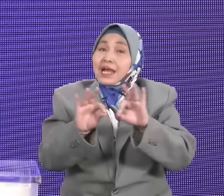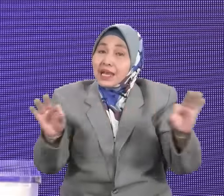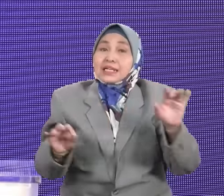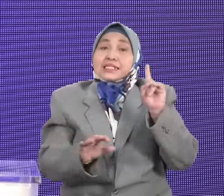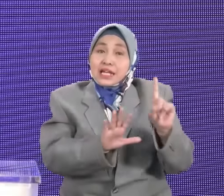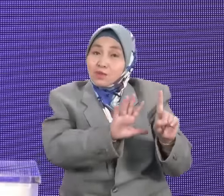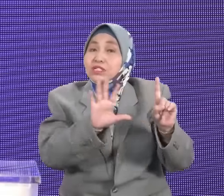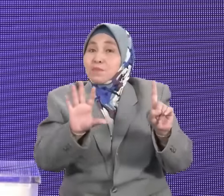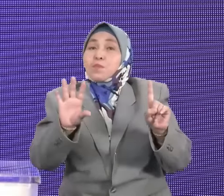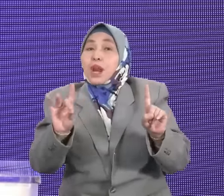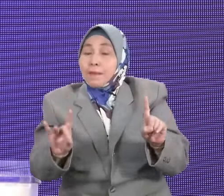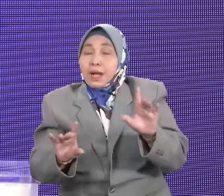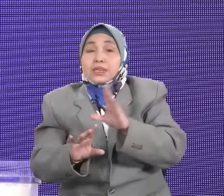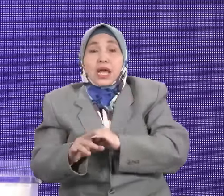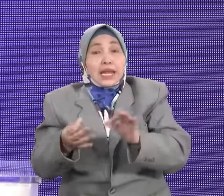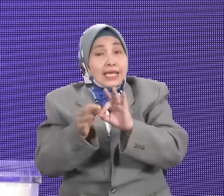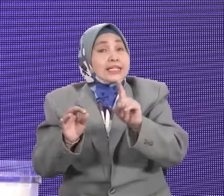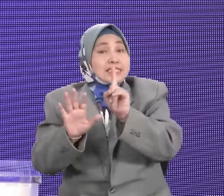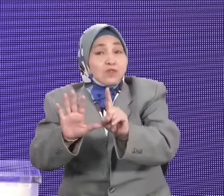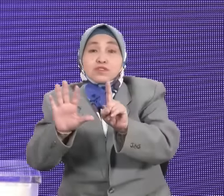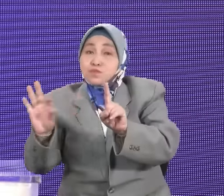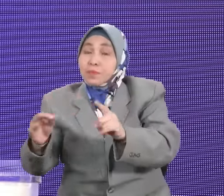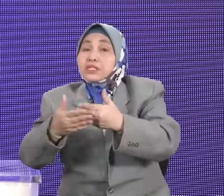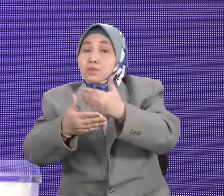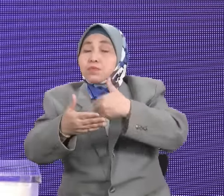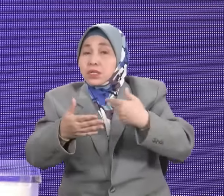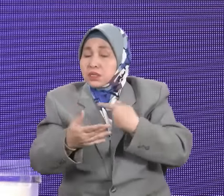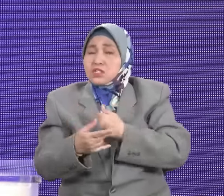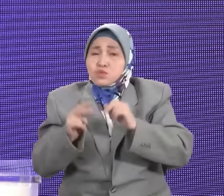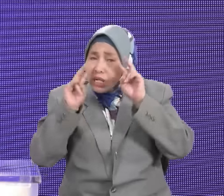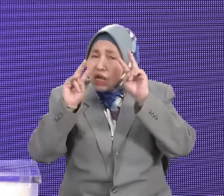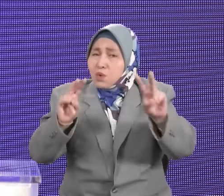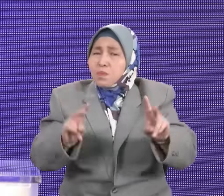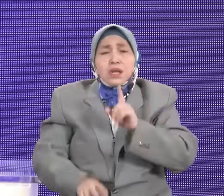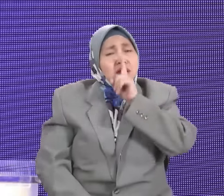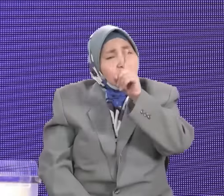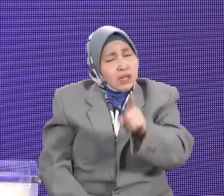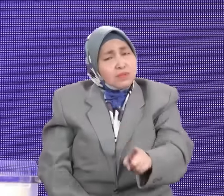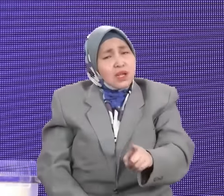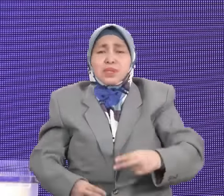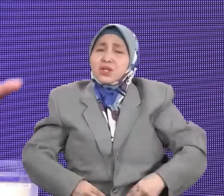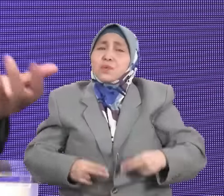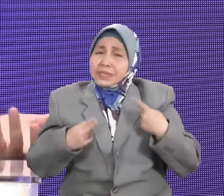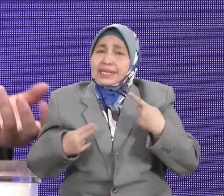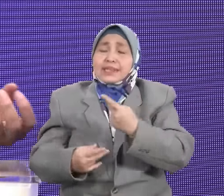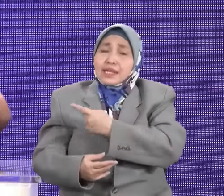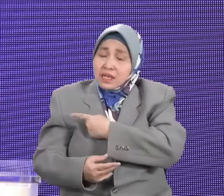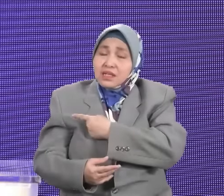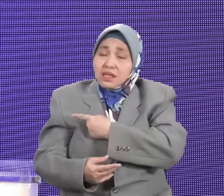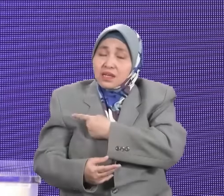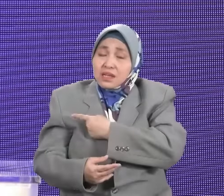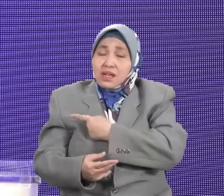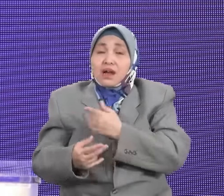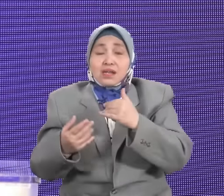158 dan ayat 159 sebelum ini kita sudah melihat kepada ikat bahwa hidup kita ini diuji Ustad ya